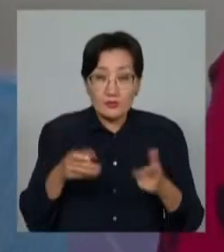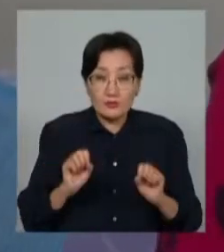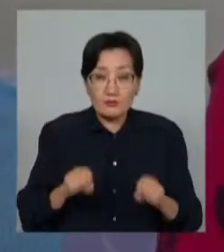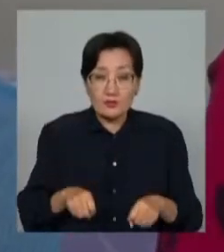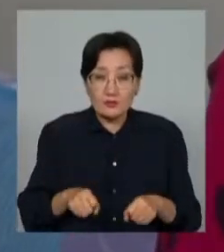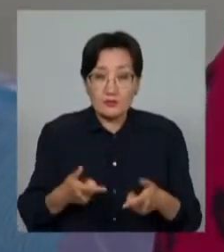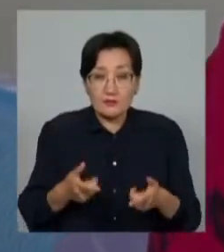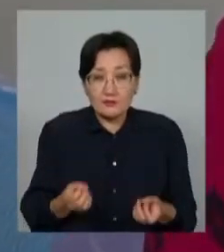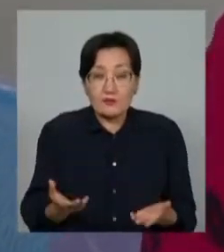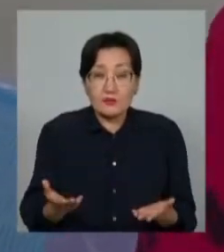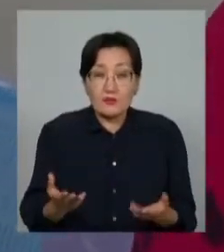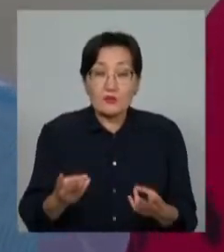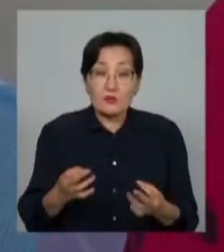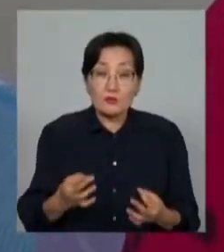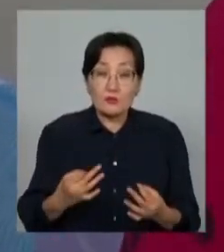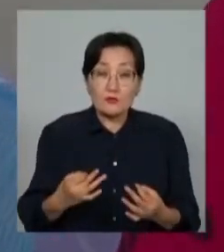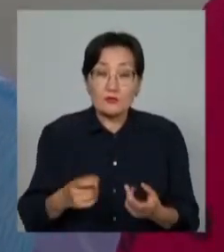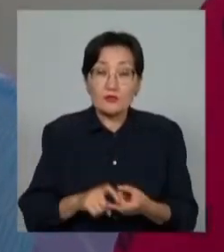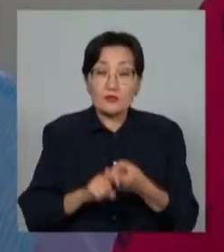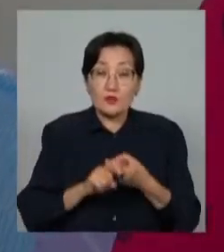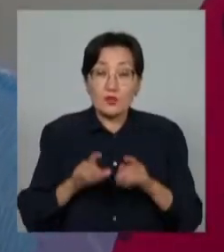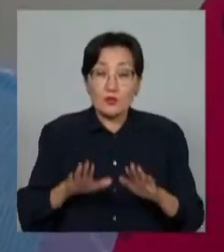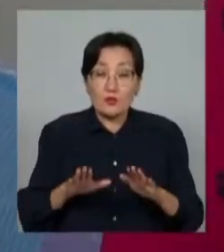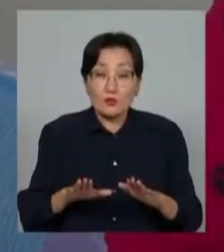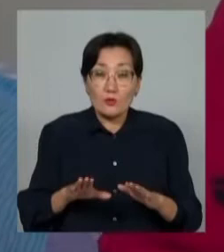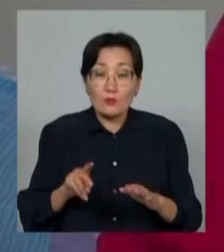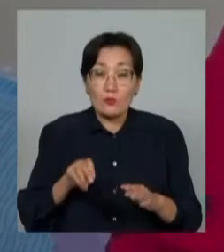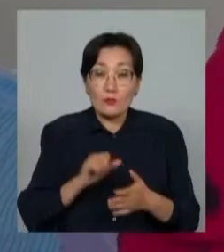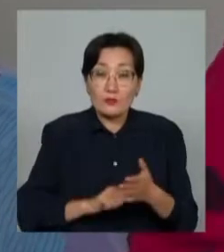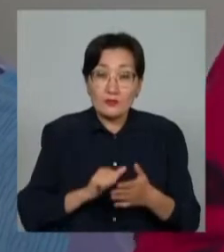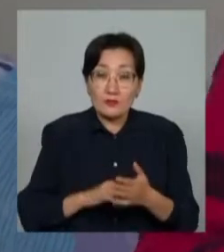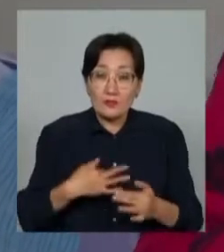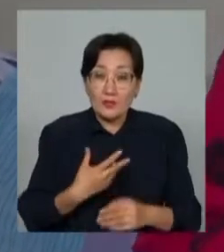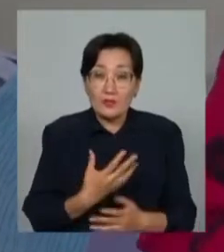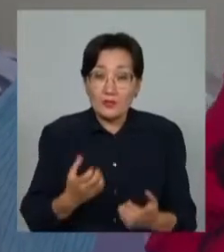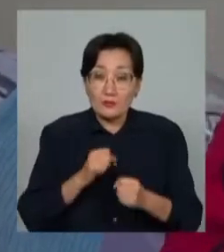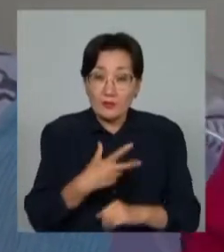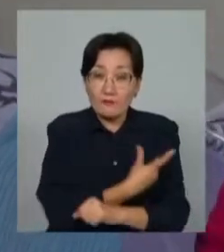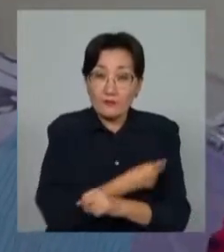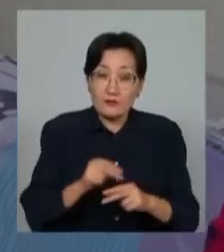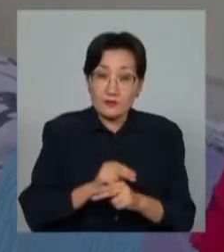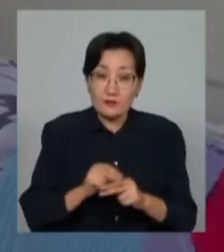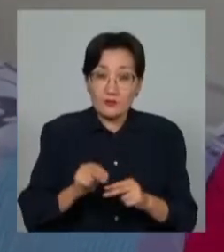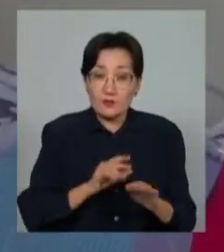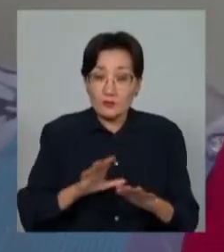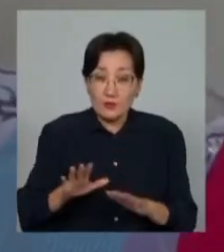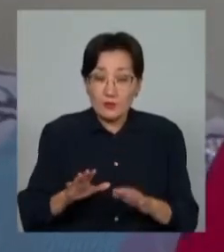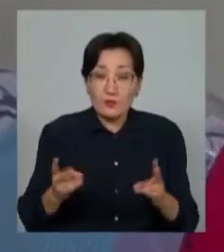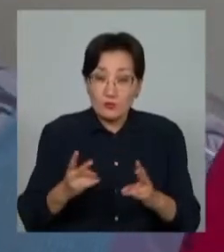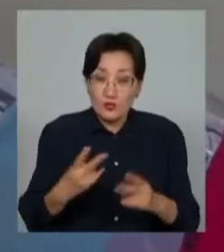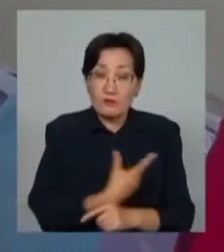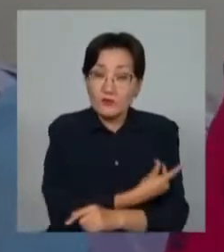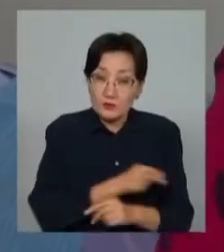могла, хоть где. Ну, подхватила только по причине, что я не делала вакцинацию. Надо